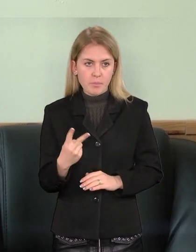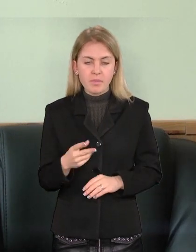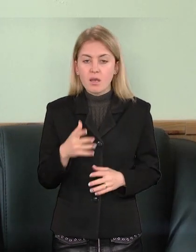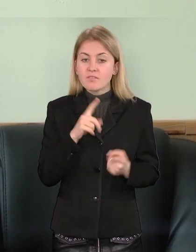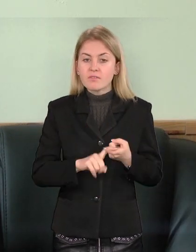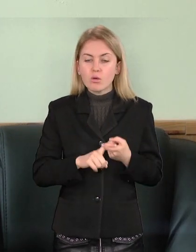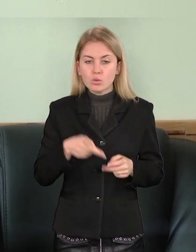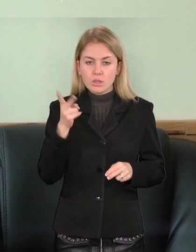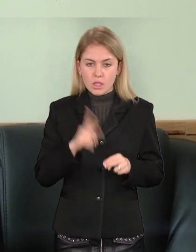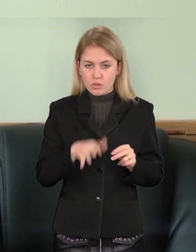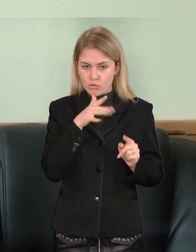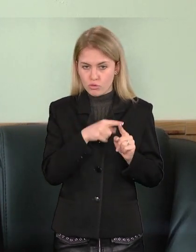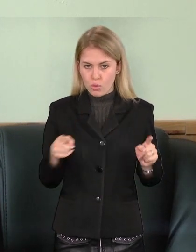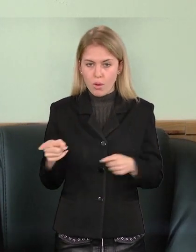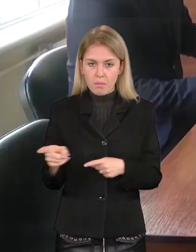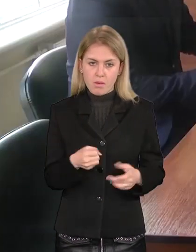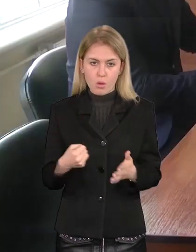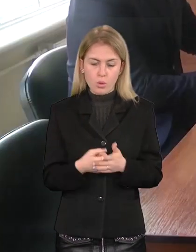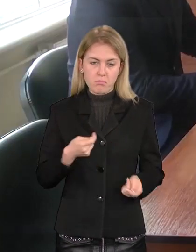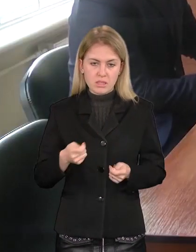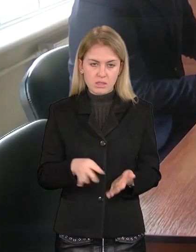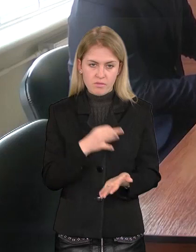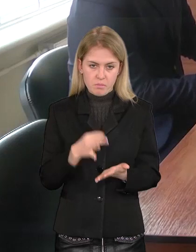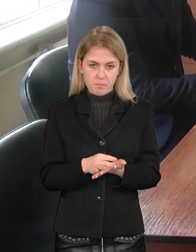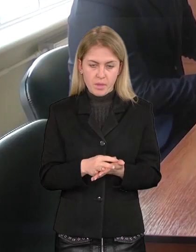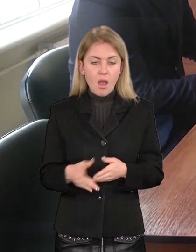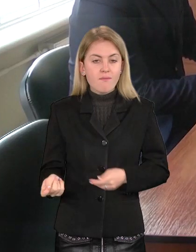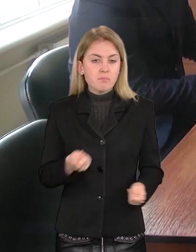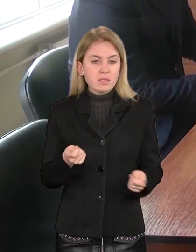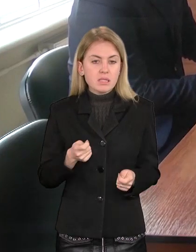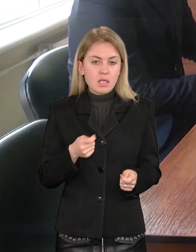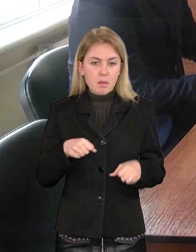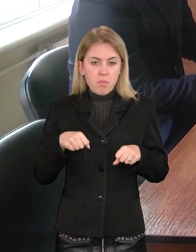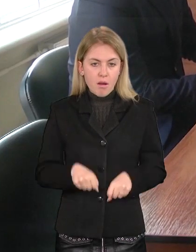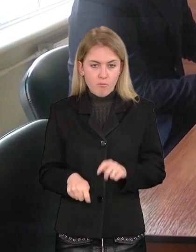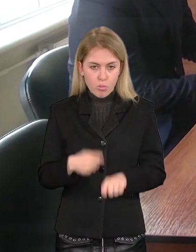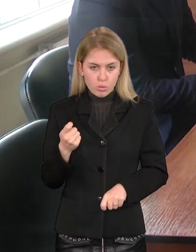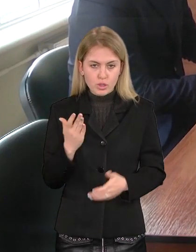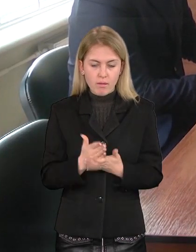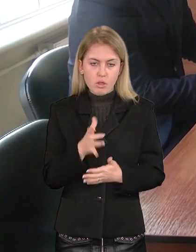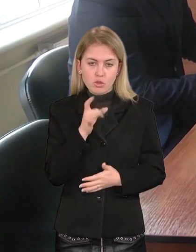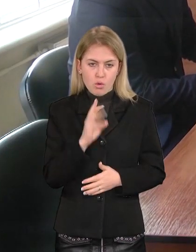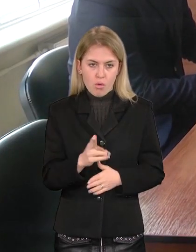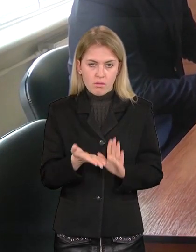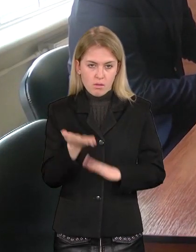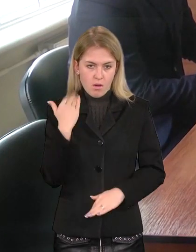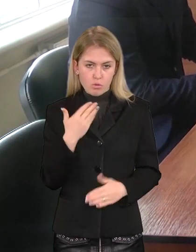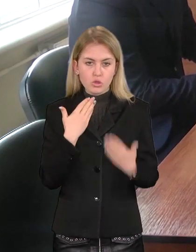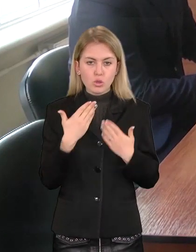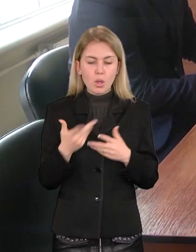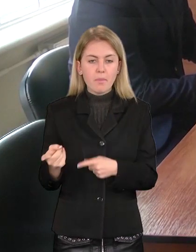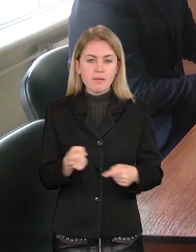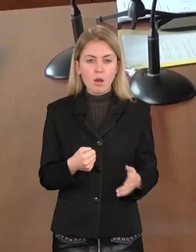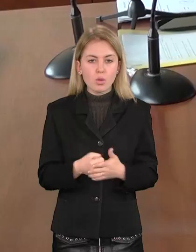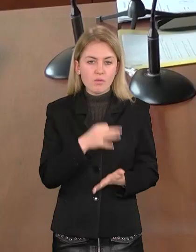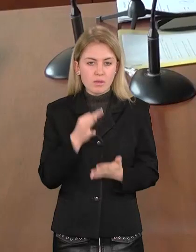строку притягнення до адміністративної відповідальності. У адміністративних правопорушень є строк давності щодо притягнення до відповідальності.